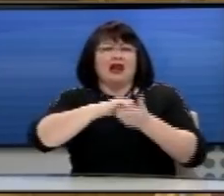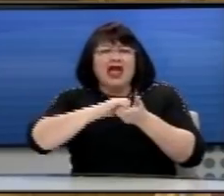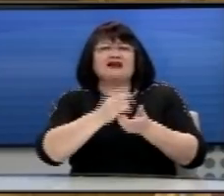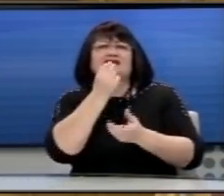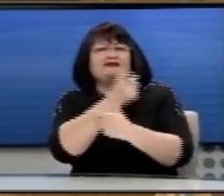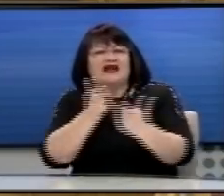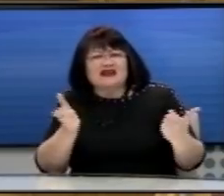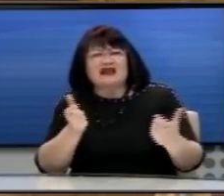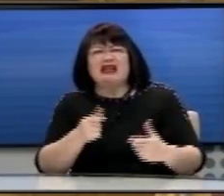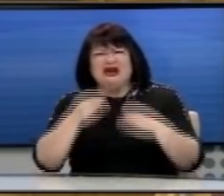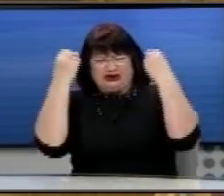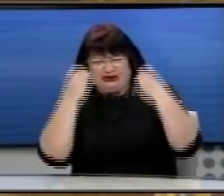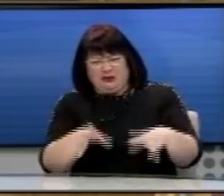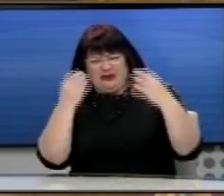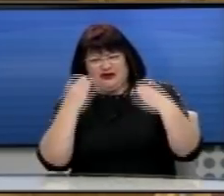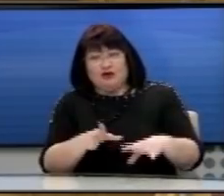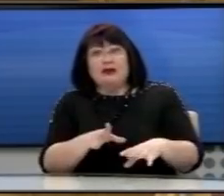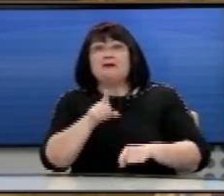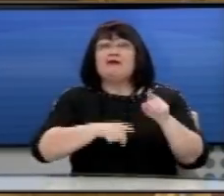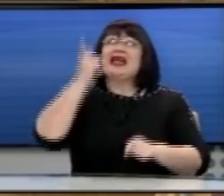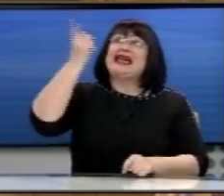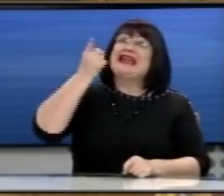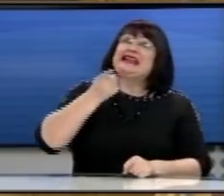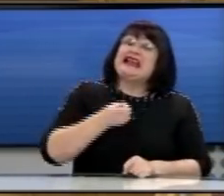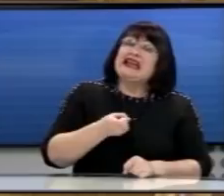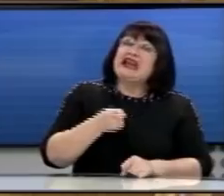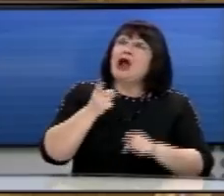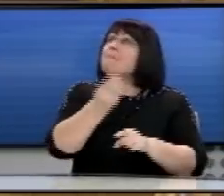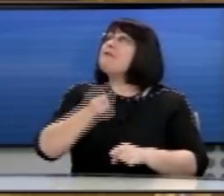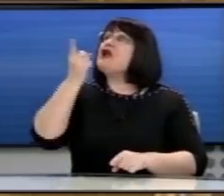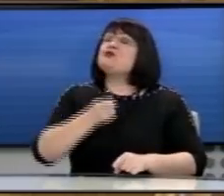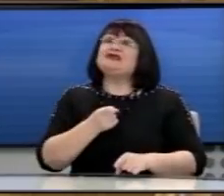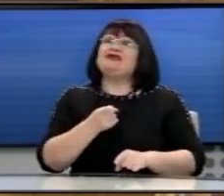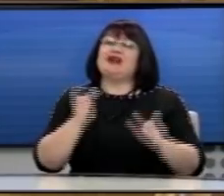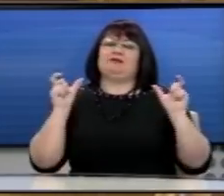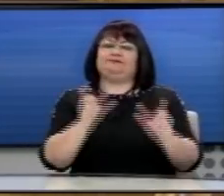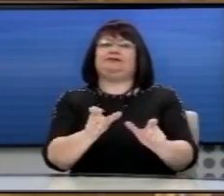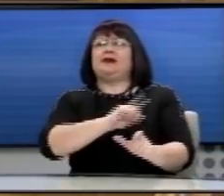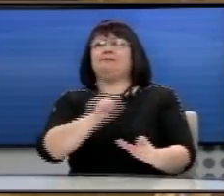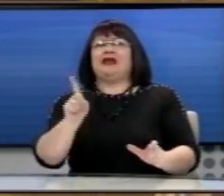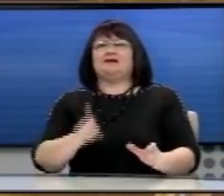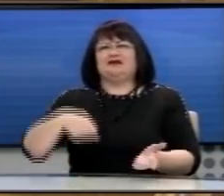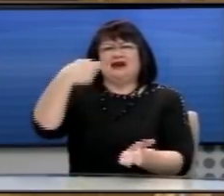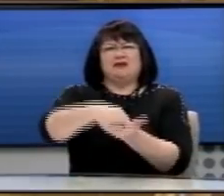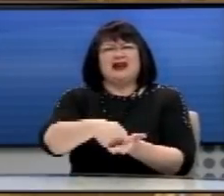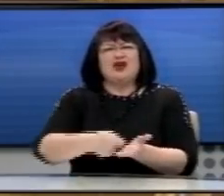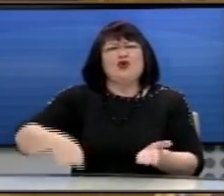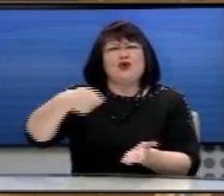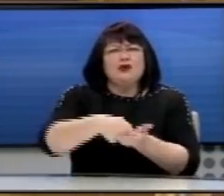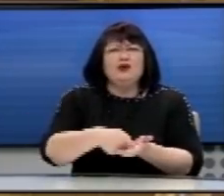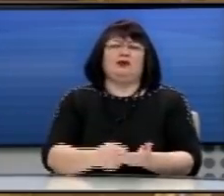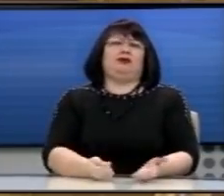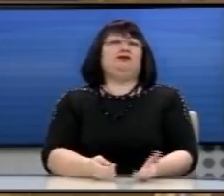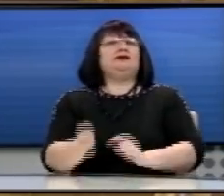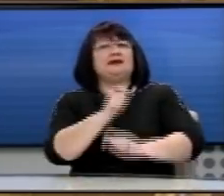συνεχίσει να υπάρχει αυτό το έσχος των κριτηρίων που αποκλείουν την πλειοψηφία η επιβολή χαρατσιών, η χρηματοδότηση